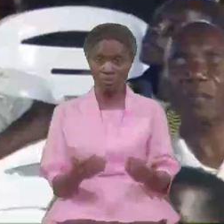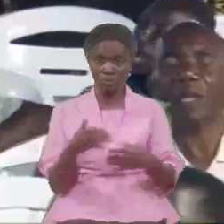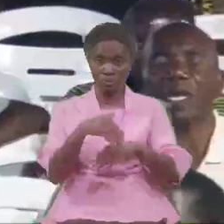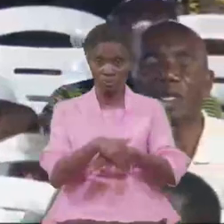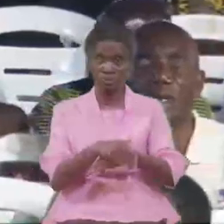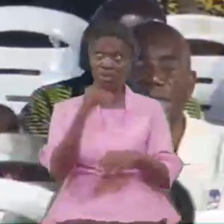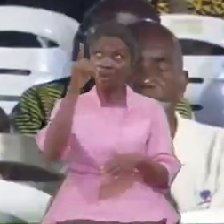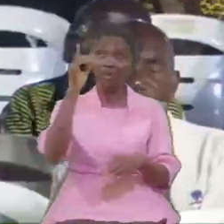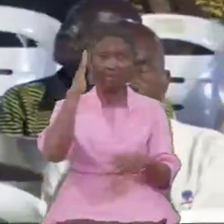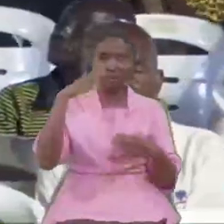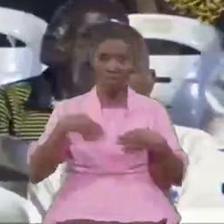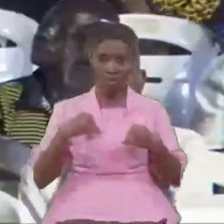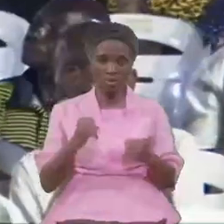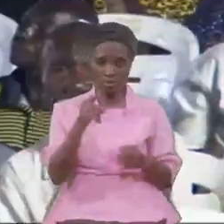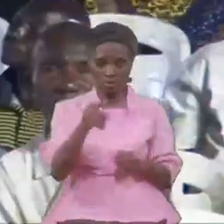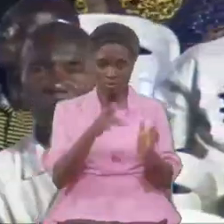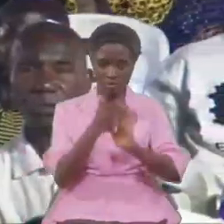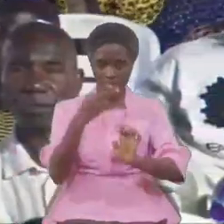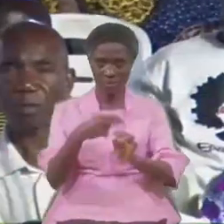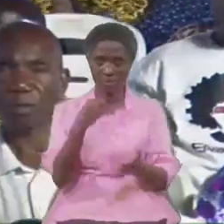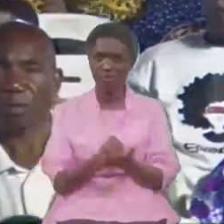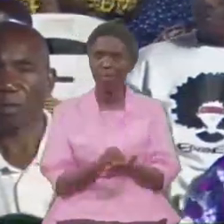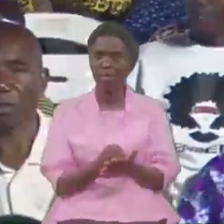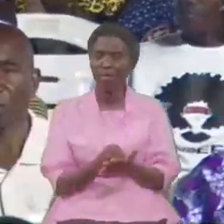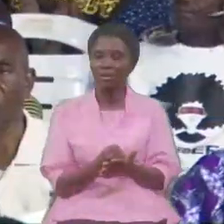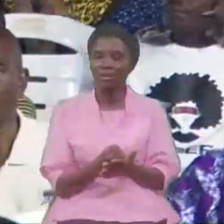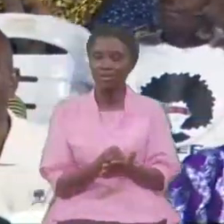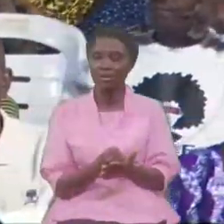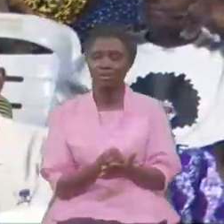Ce soir, Jésus vous guérira.